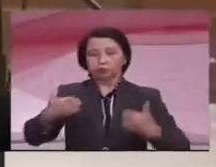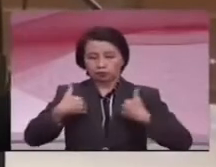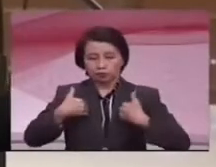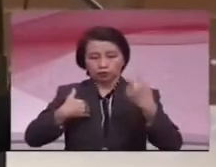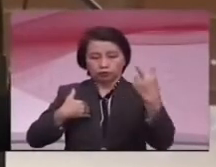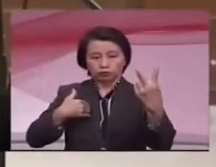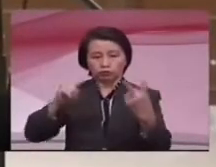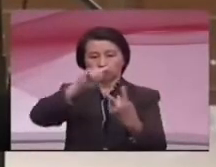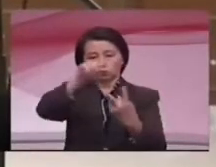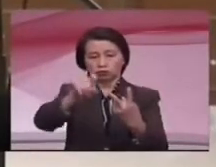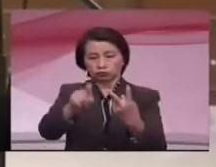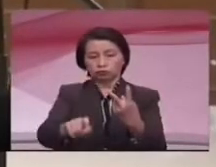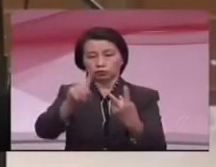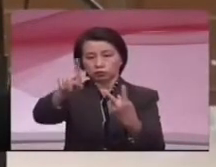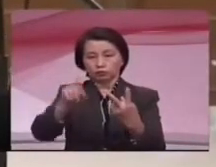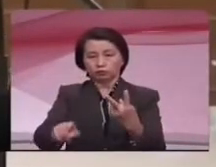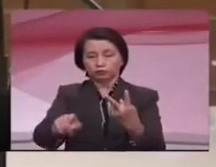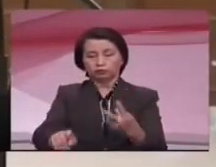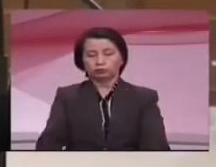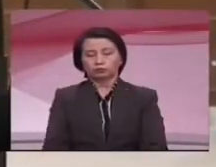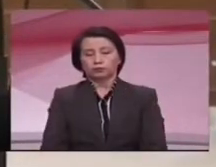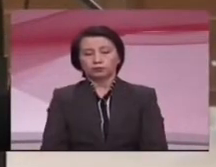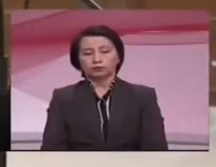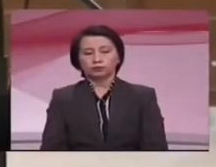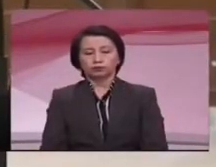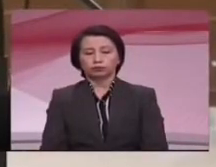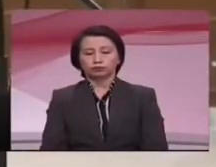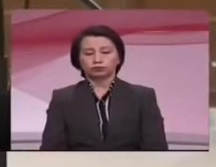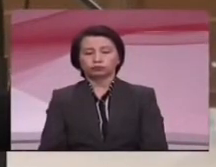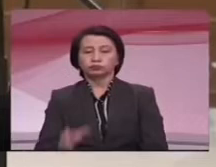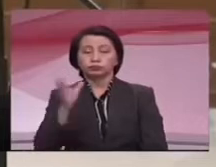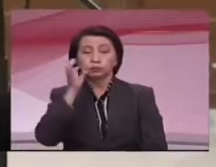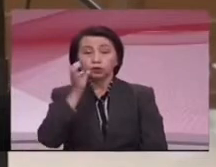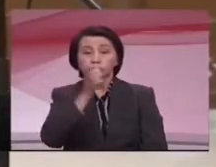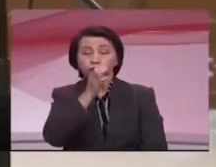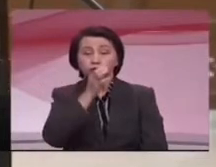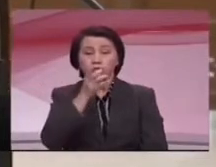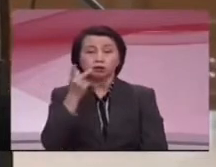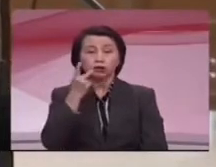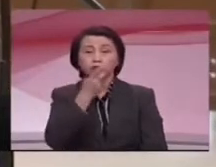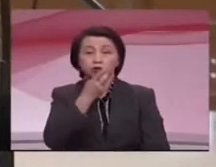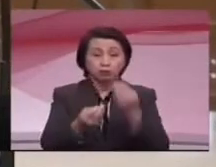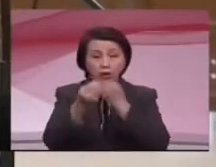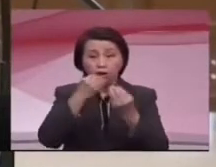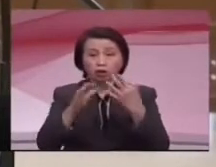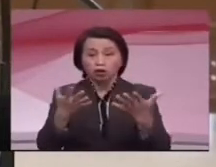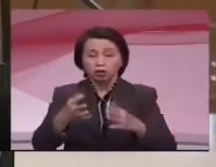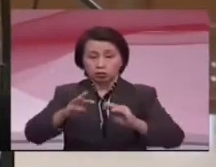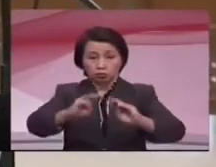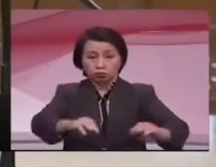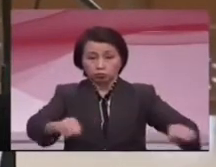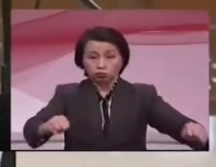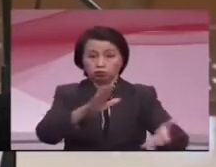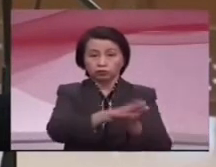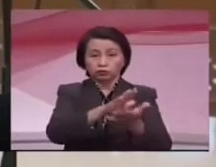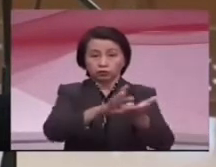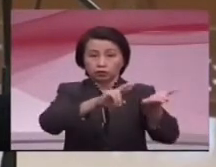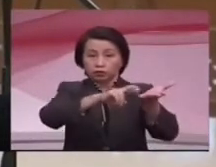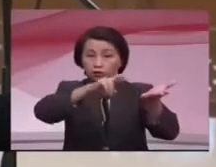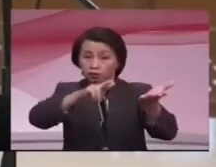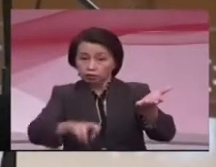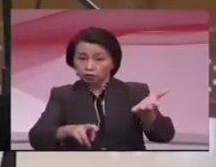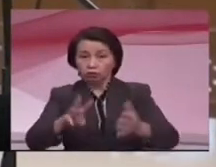soalan berkaitan dengan canting Adakah plazatoto Mas Plaza murid sekolah